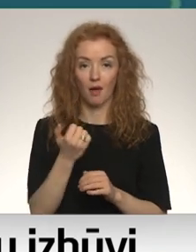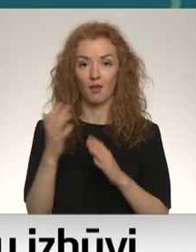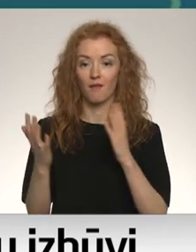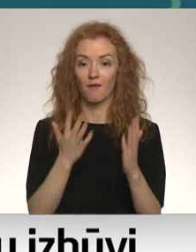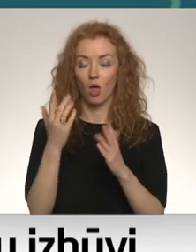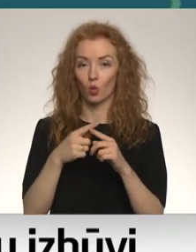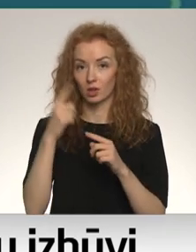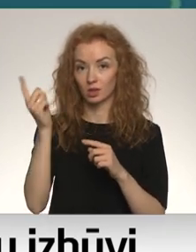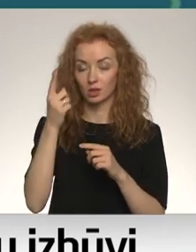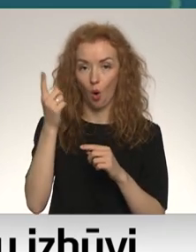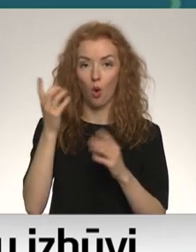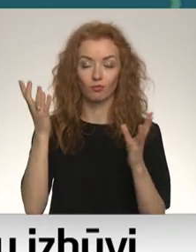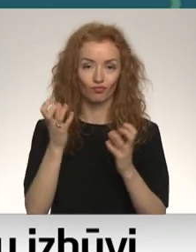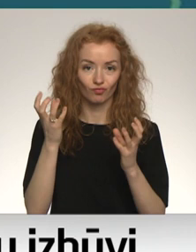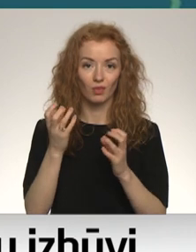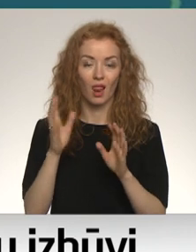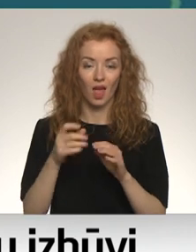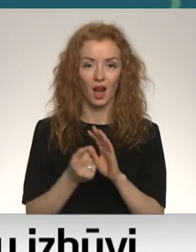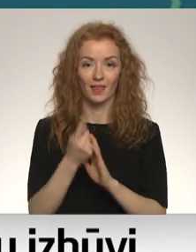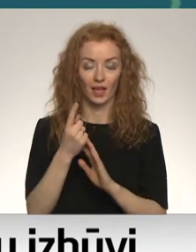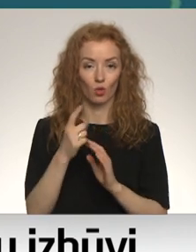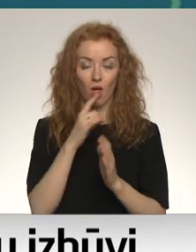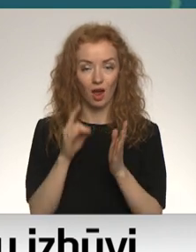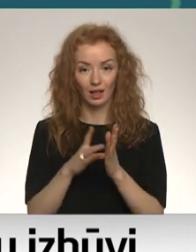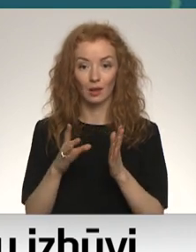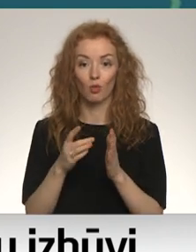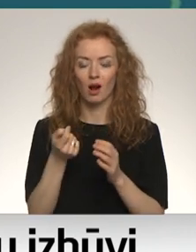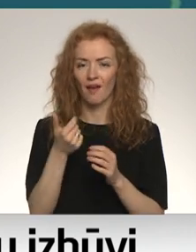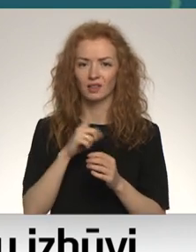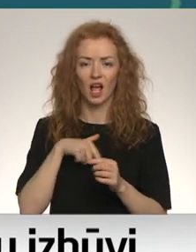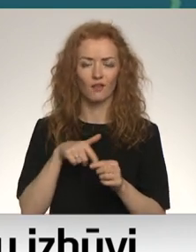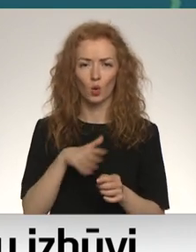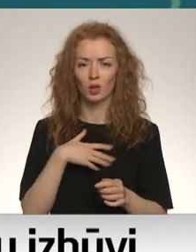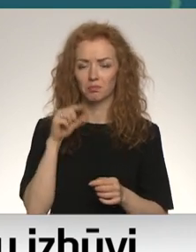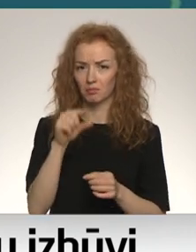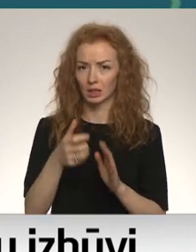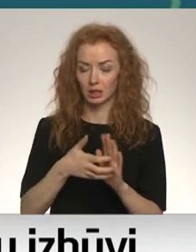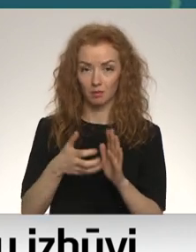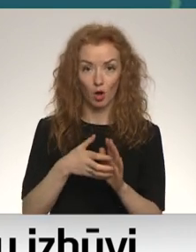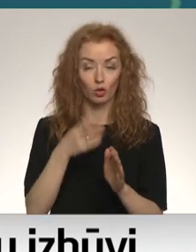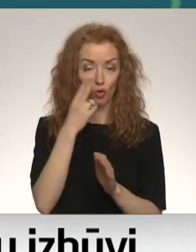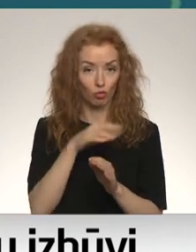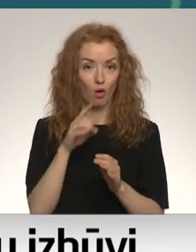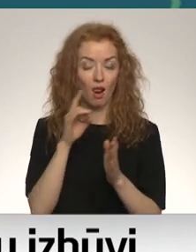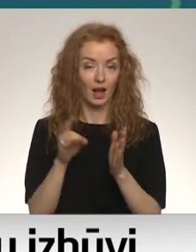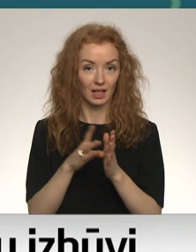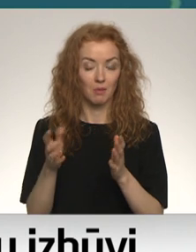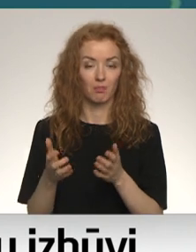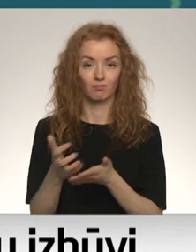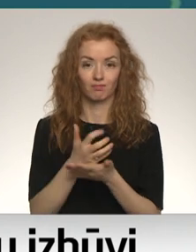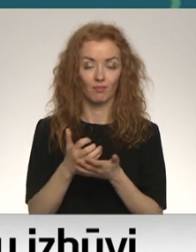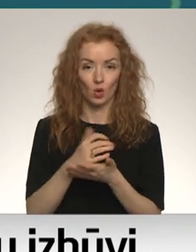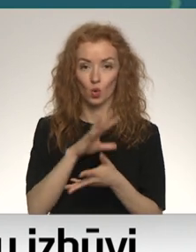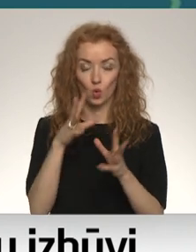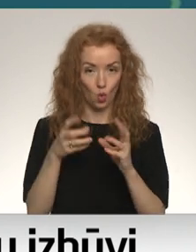un saules potenciāls enerģijas radīšanā Latvijā līdz šim praktiski gandrīz netiek izmantots. No elektroenerģijas piegādes iekšējiem tirgumu